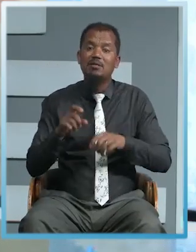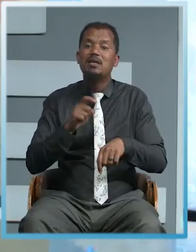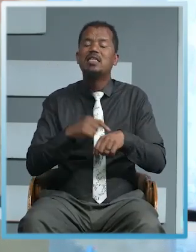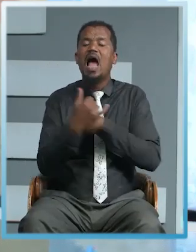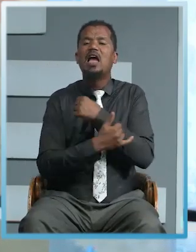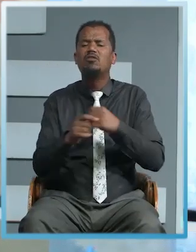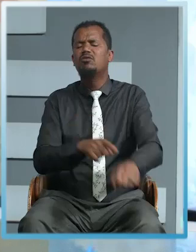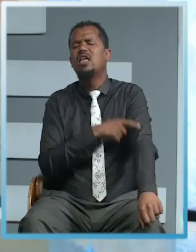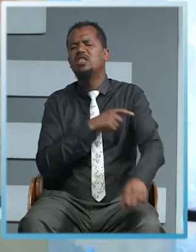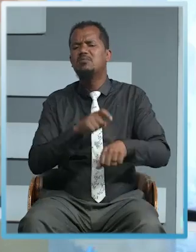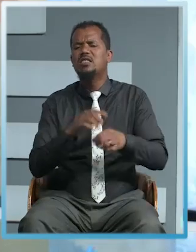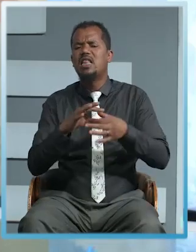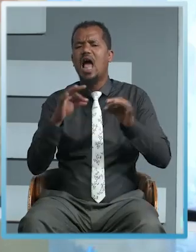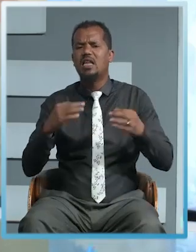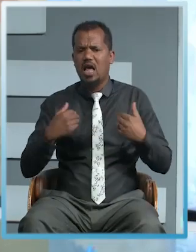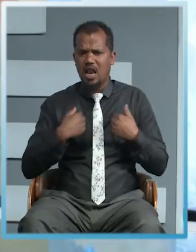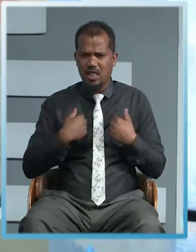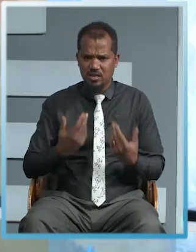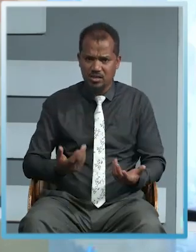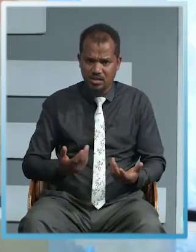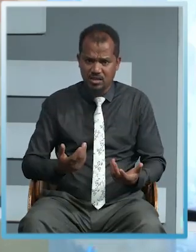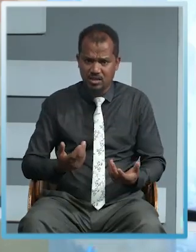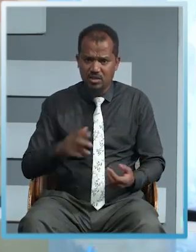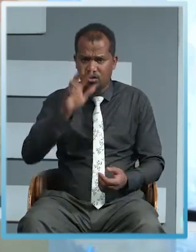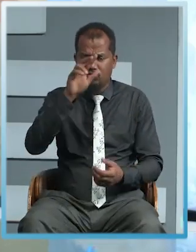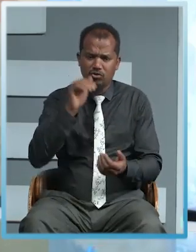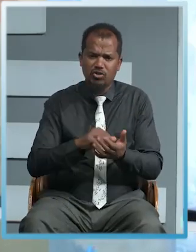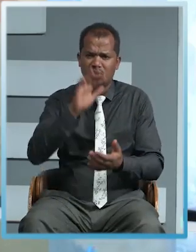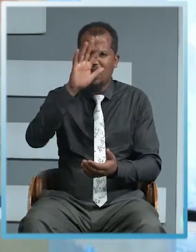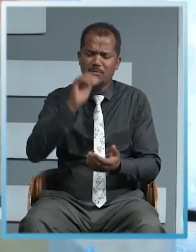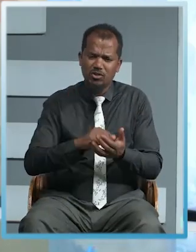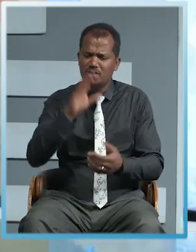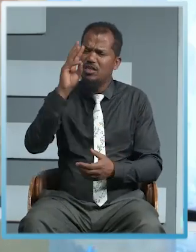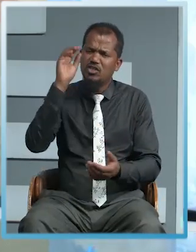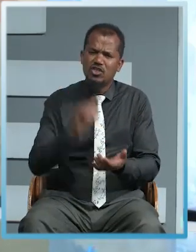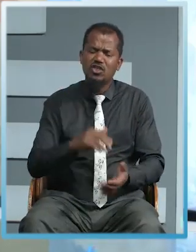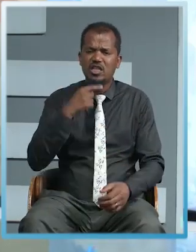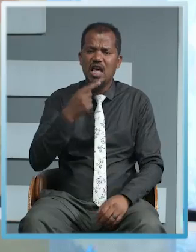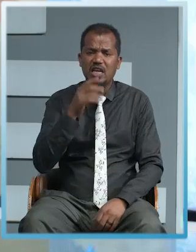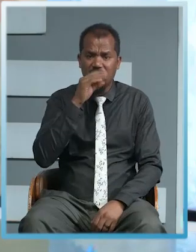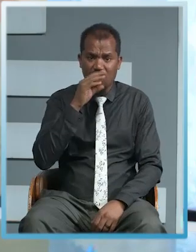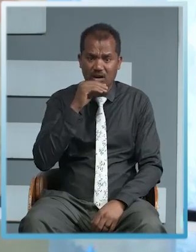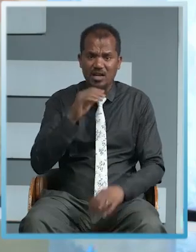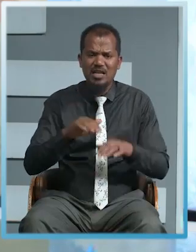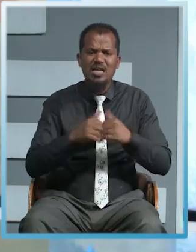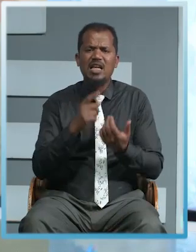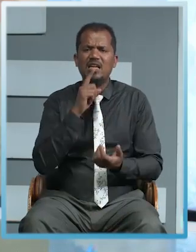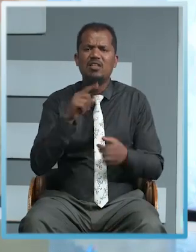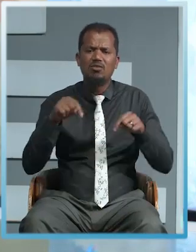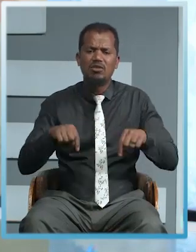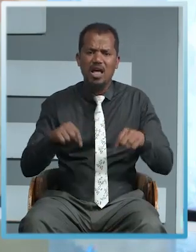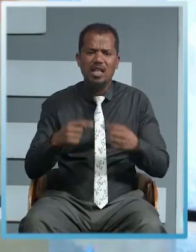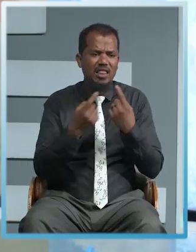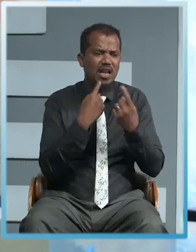جزي شاعري تو رجيم جزي تاريخ الله تي منكسرنا تاريخ الله يسوس تشي أمس تشي سدس تشي يعني يا ران عندي اثنين ثانية